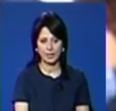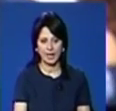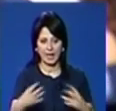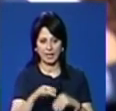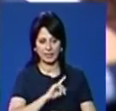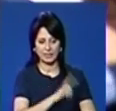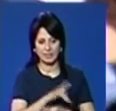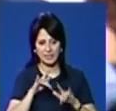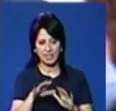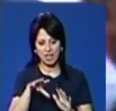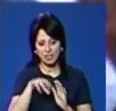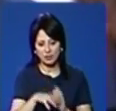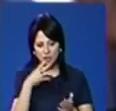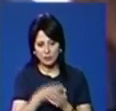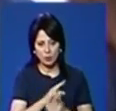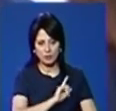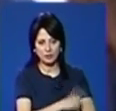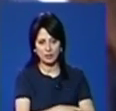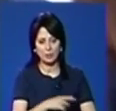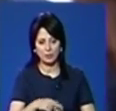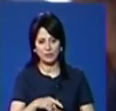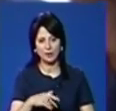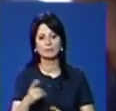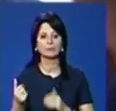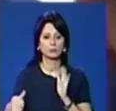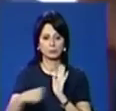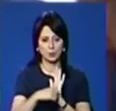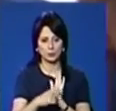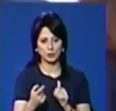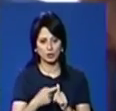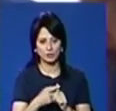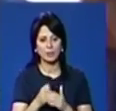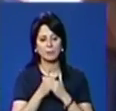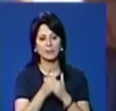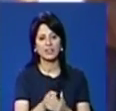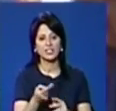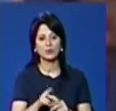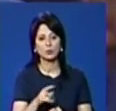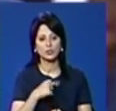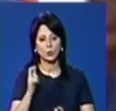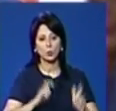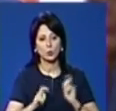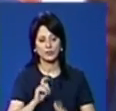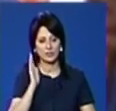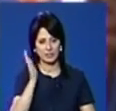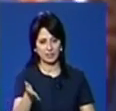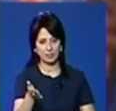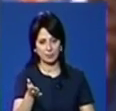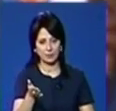Ერთიანი ძალისხმევით, შიდა რესურსების და გარე რესურსების მობილიზებით მივახწევთ იმას, რომ ჩვენი უნივერსიტეტი